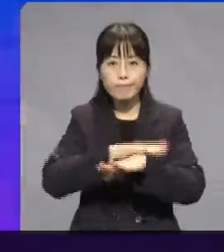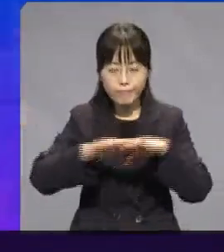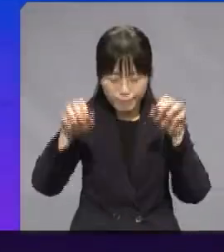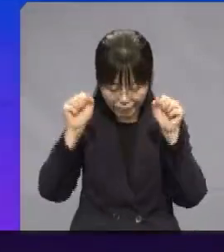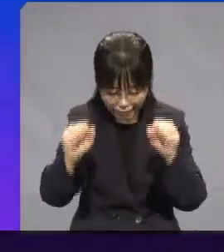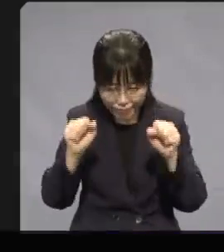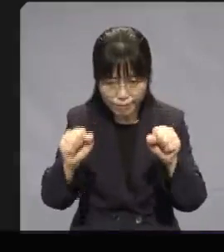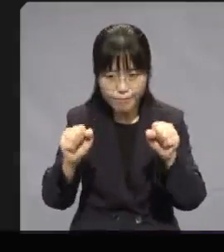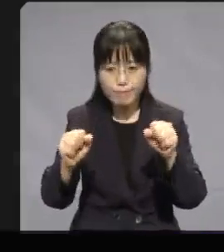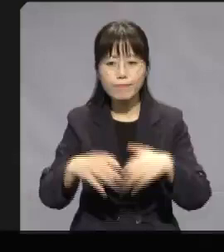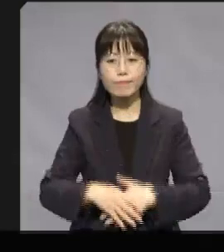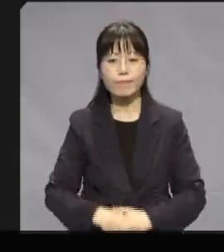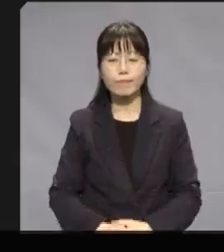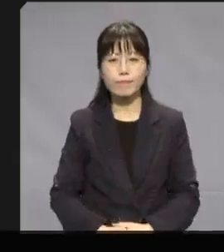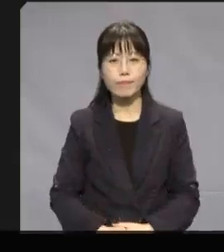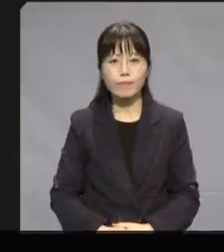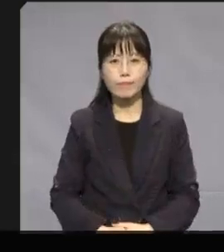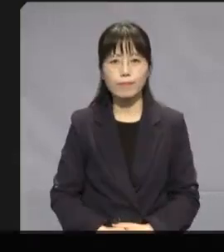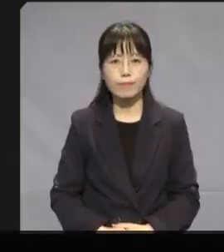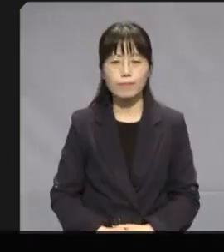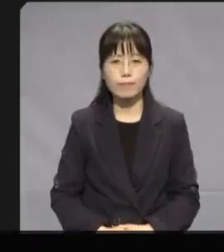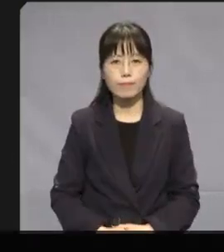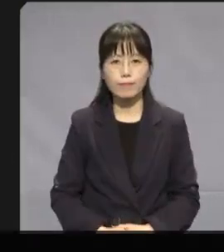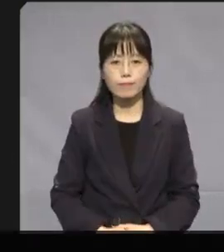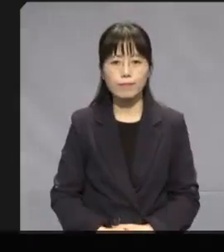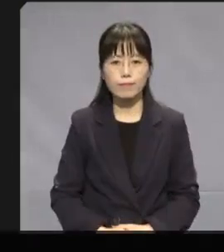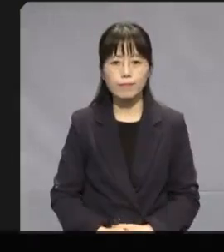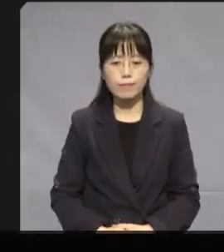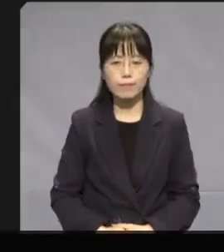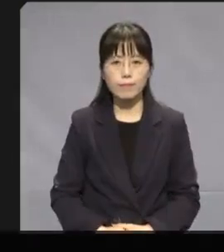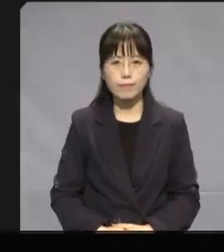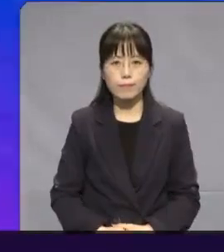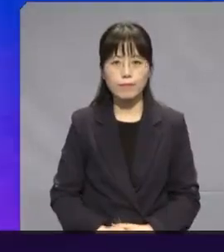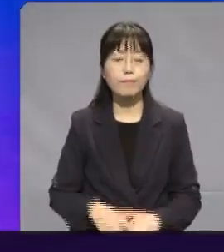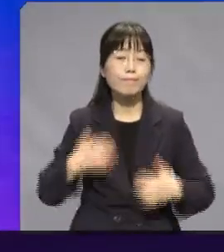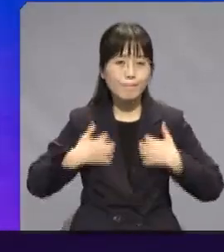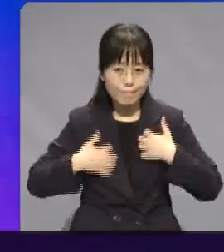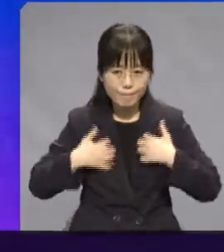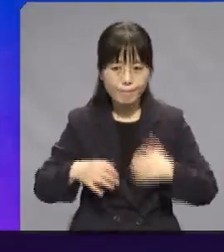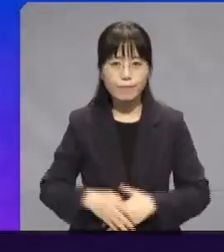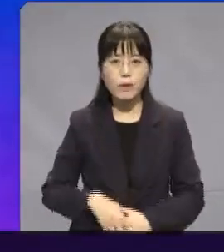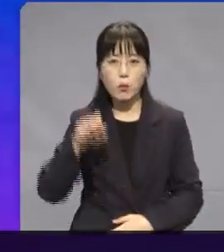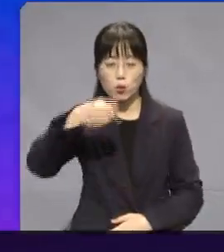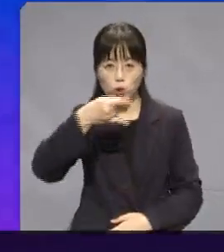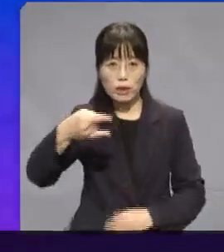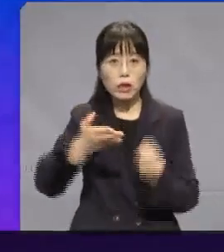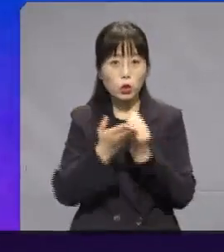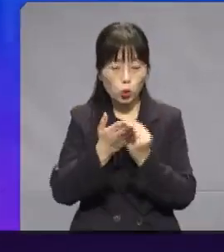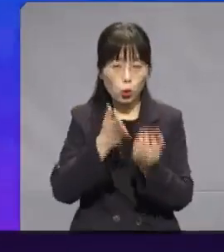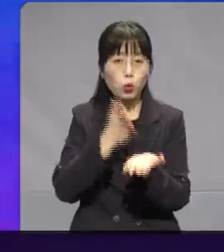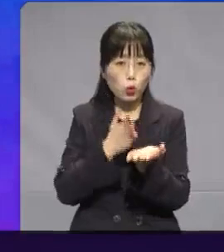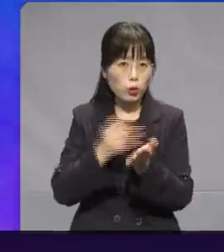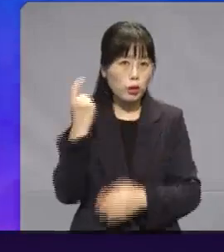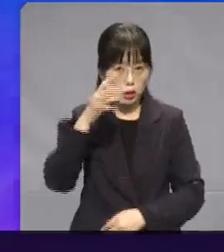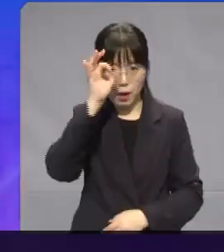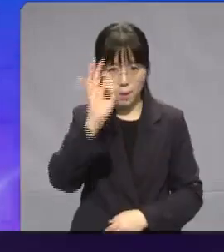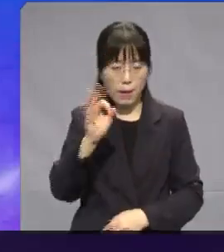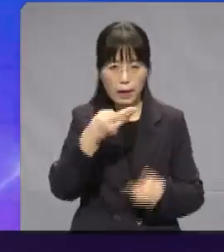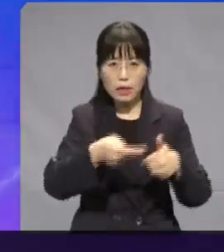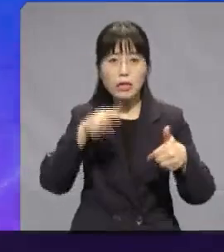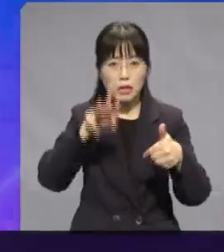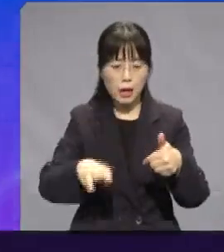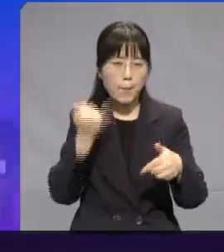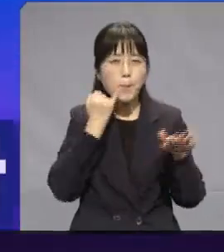안녕하십니까? 안녕하세요. 네, 반갑습니다. 무의도 소식부터 들어보겠습니다. 인천이